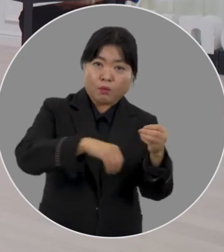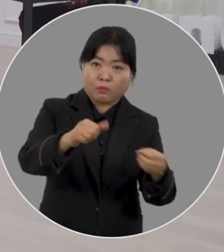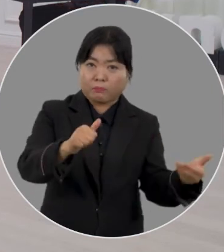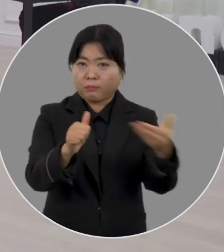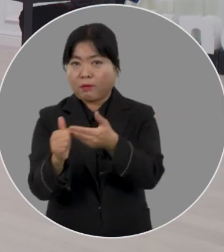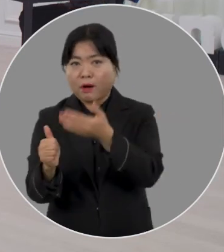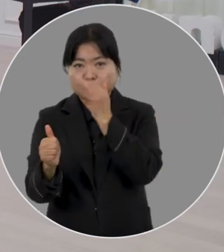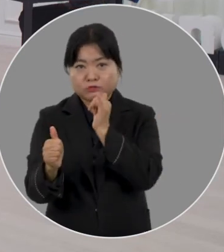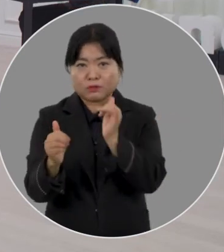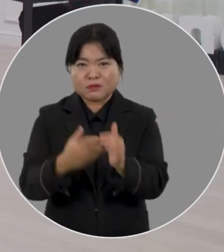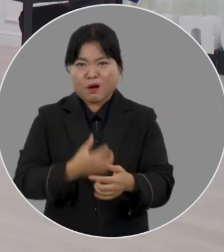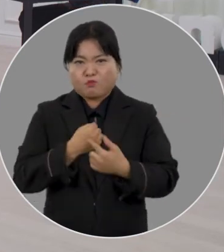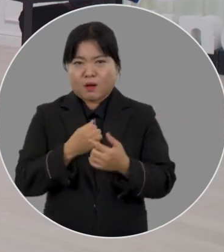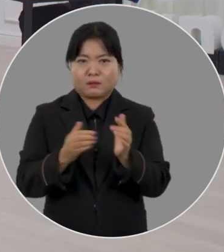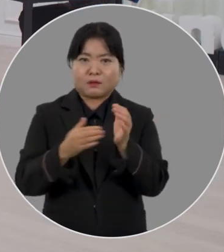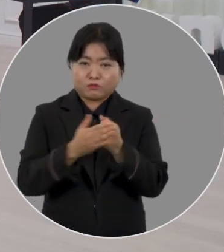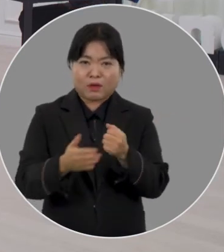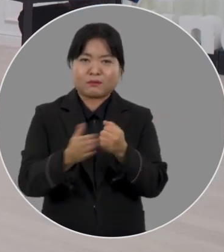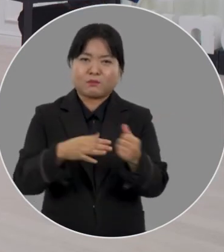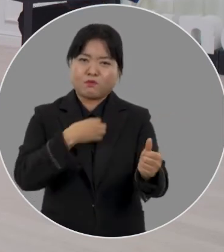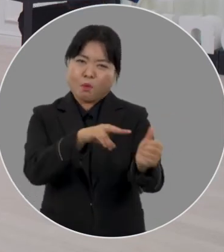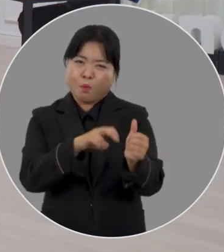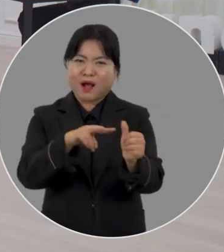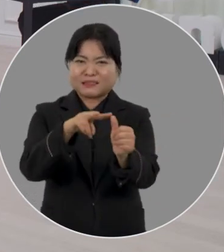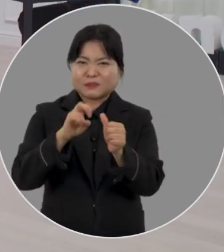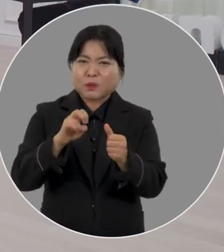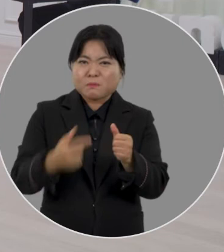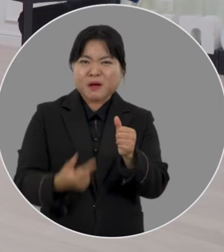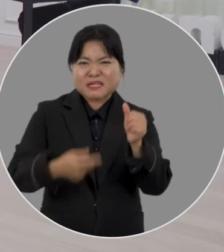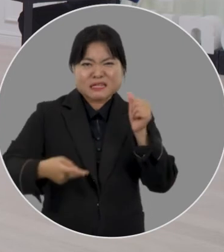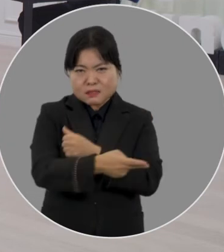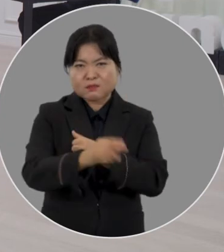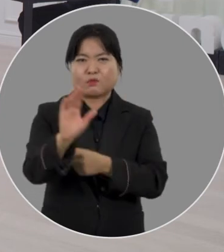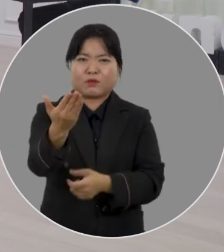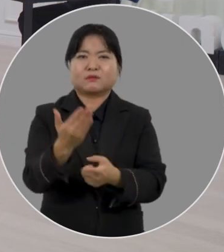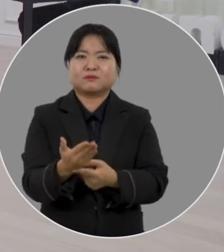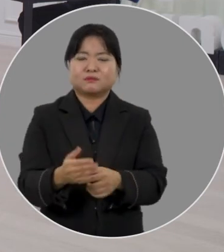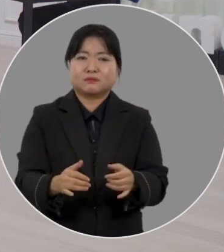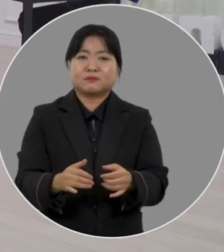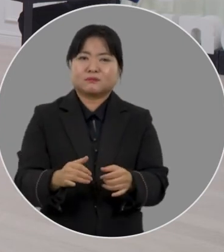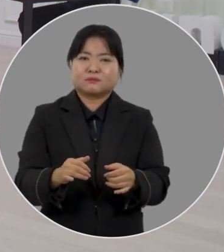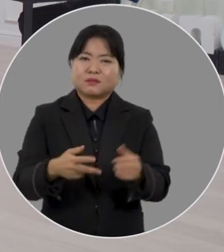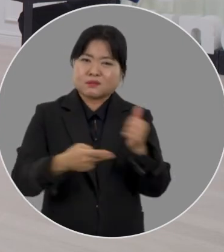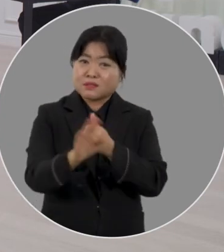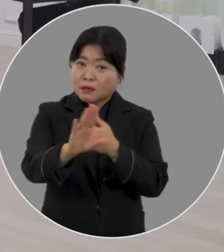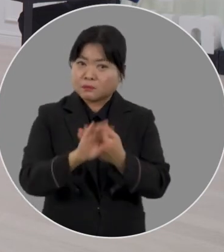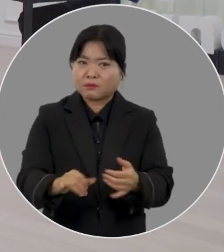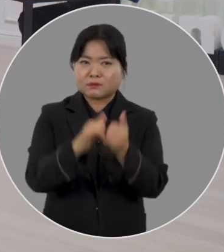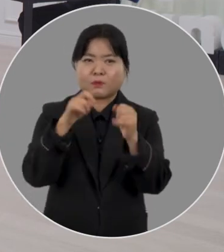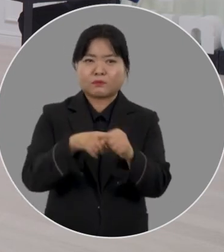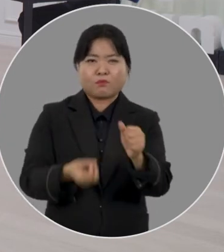이제 혐오나 정오가 이게 빨리 끊어주면 안 되는 엄청난 이제 사회적 파급 효과가